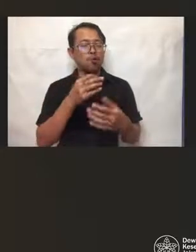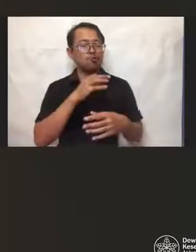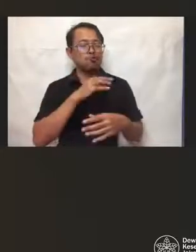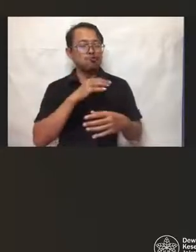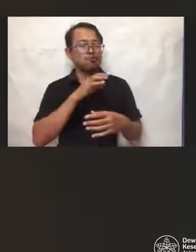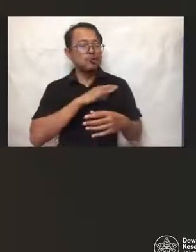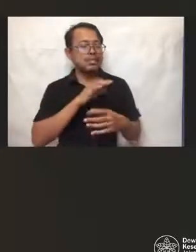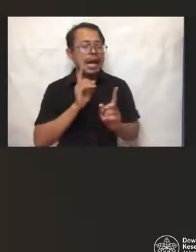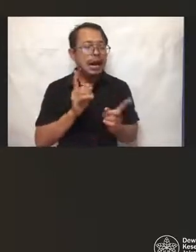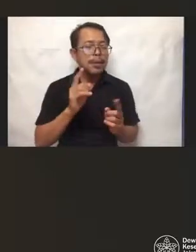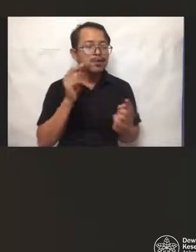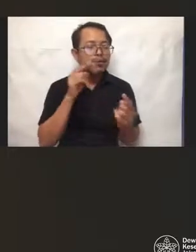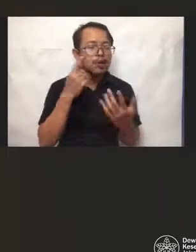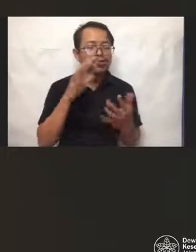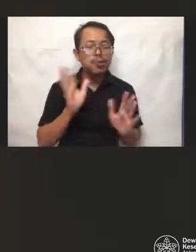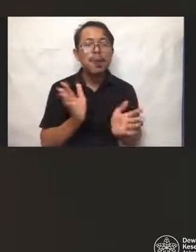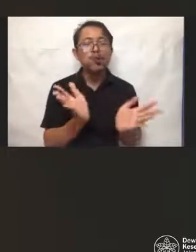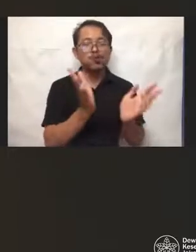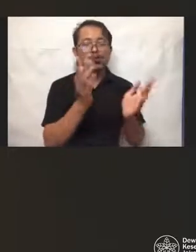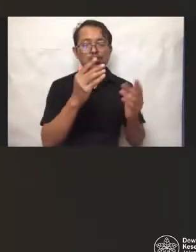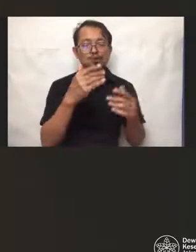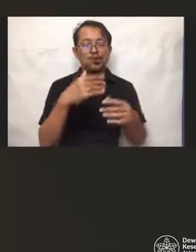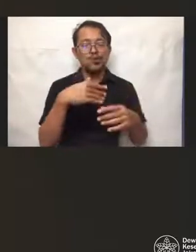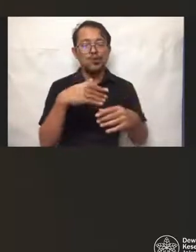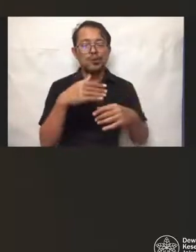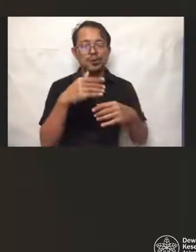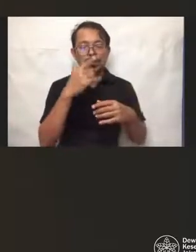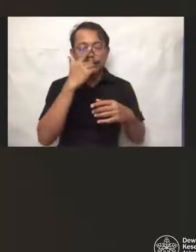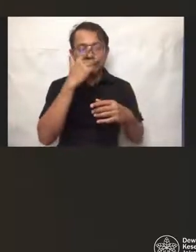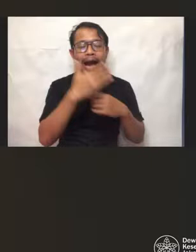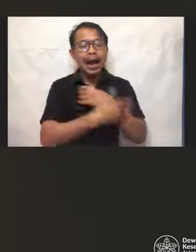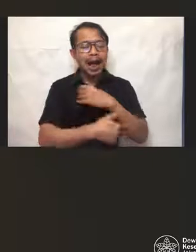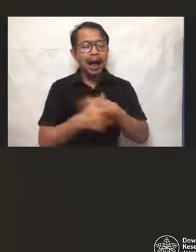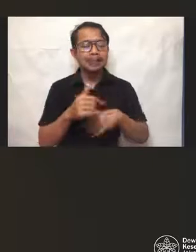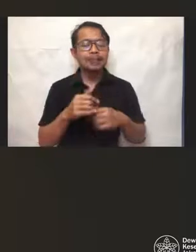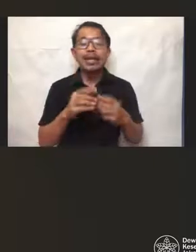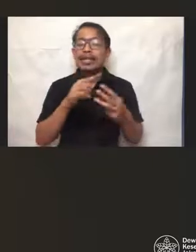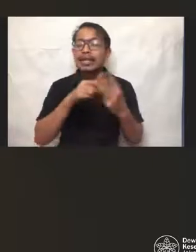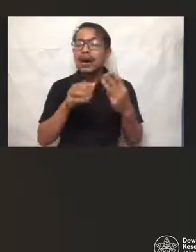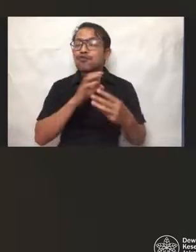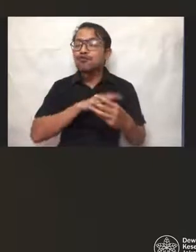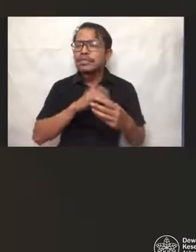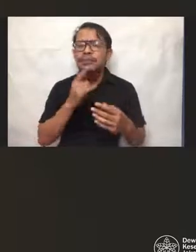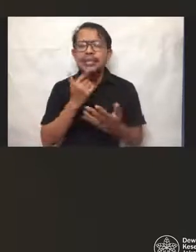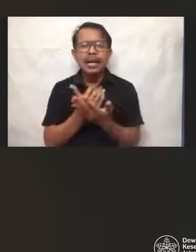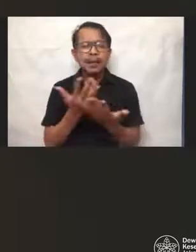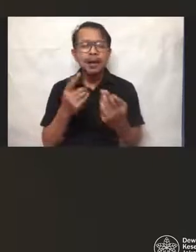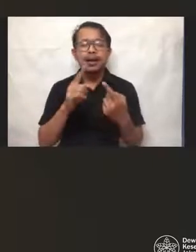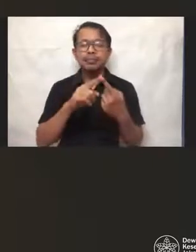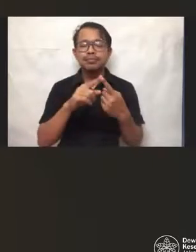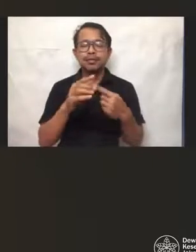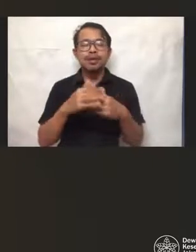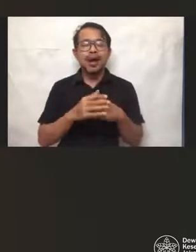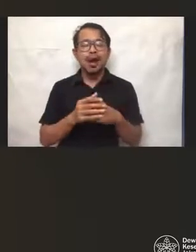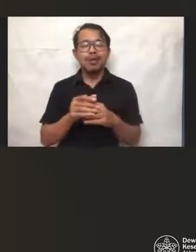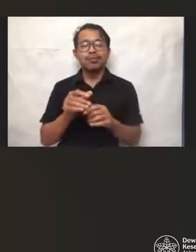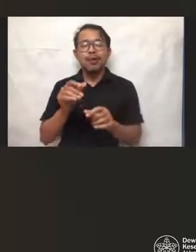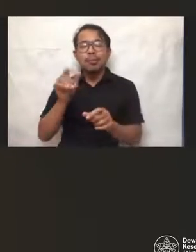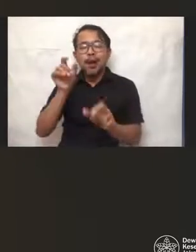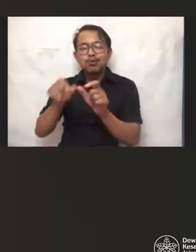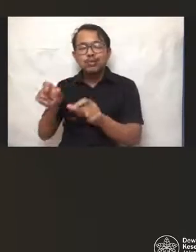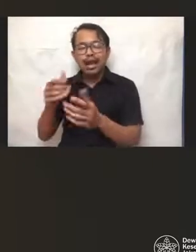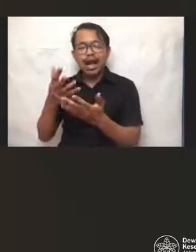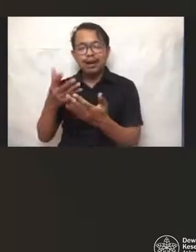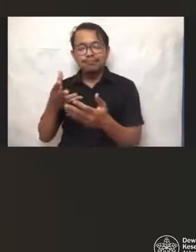manusia. Setidaknya 3 fungsi penting agama, yakni fungsi humanisasi, memanusiakan manusia dengan